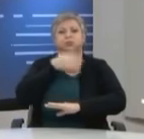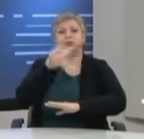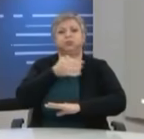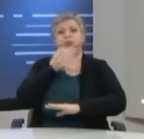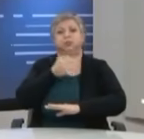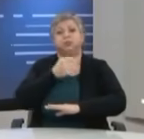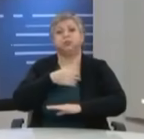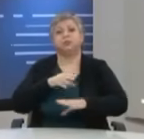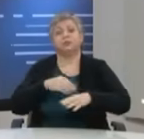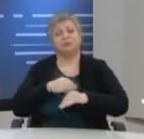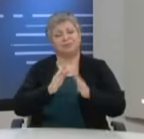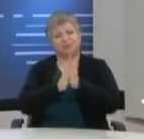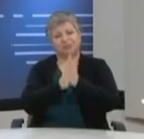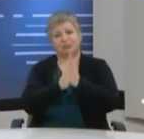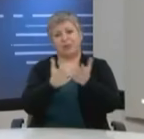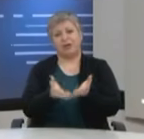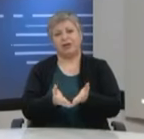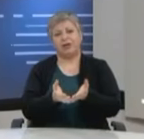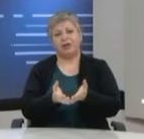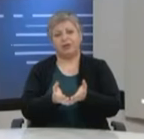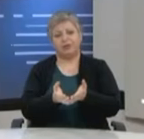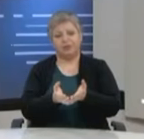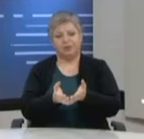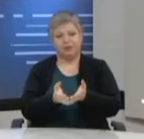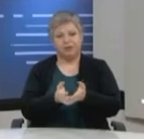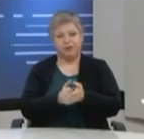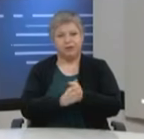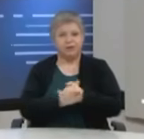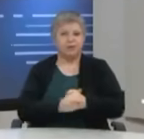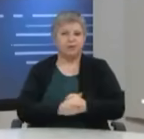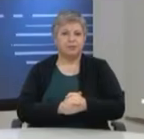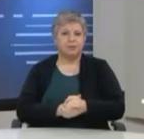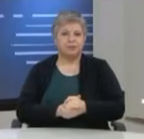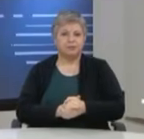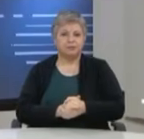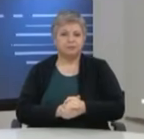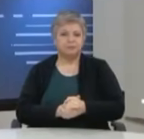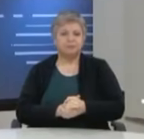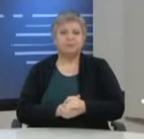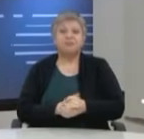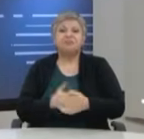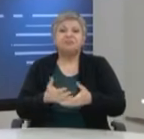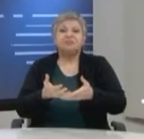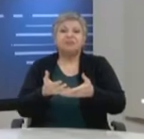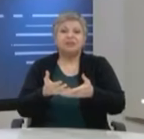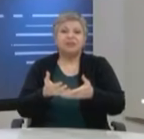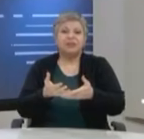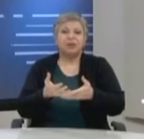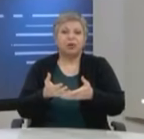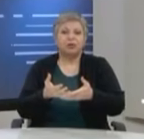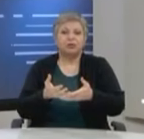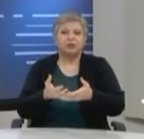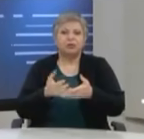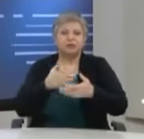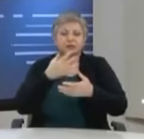Καθίστε κάτω. Ελάτε ήσυχα, αφήστε, τι πάθος είναι αυτό. Γιατί τέτοια νεύρα.